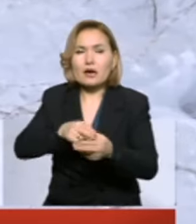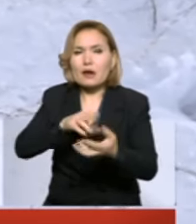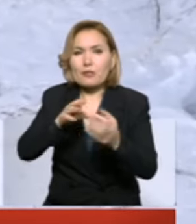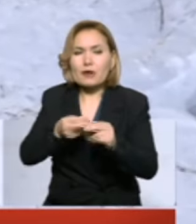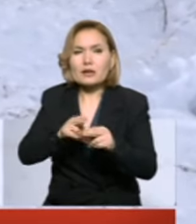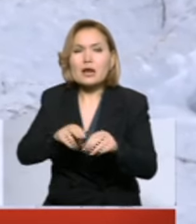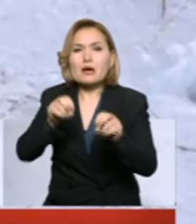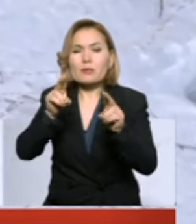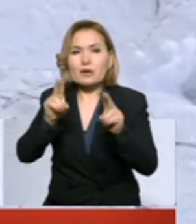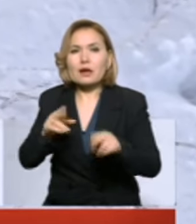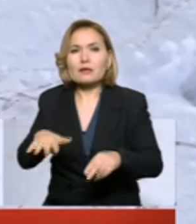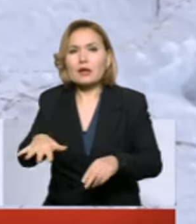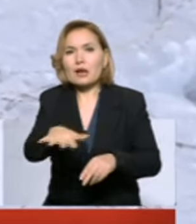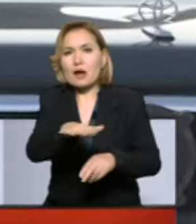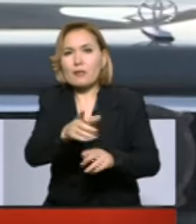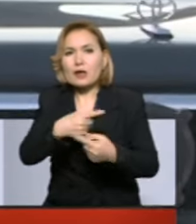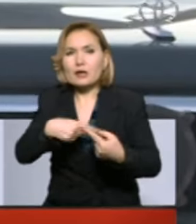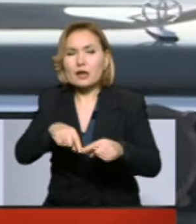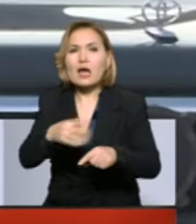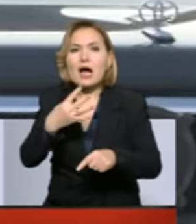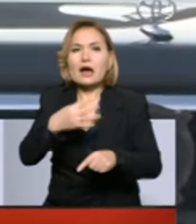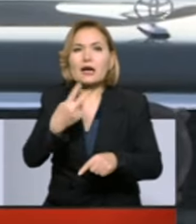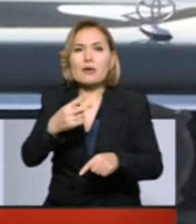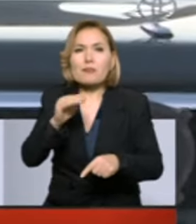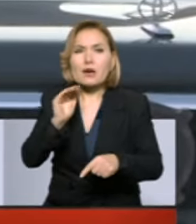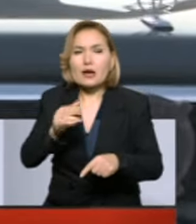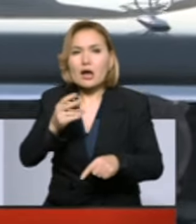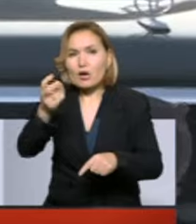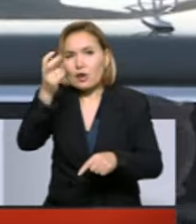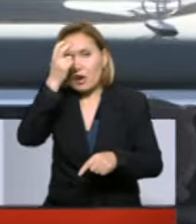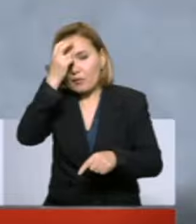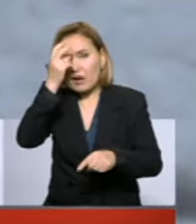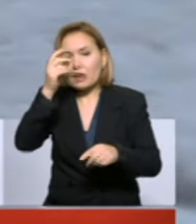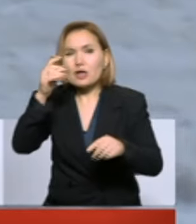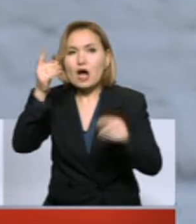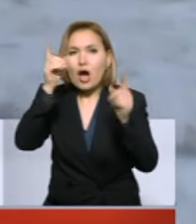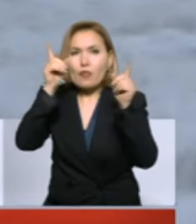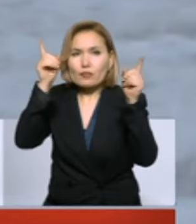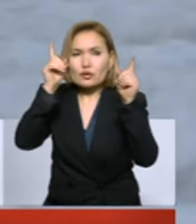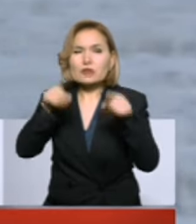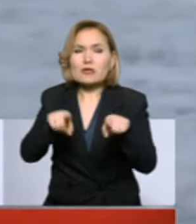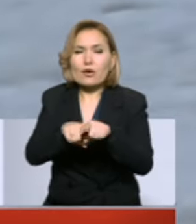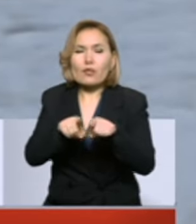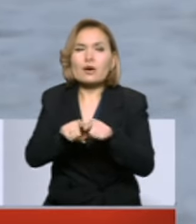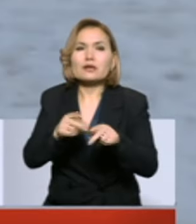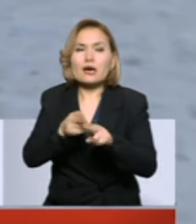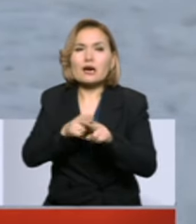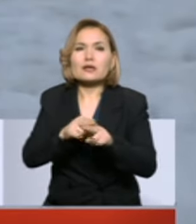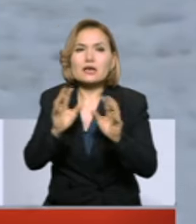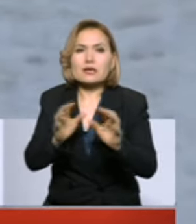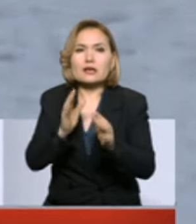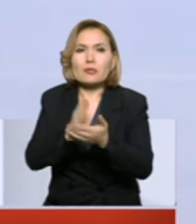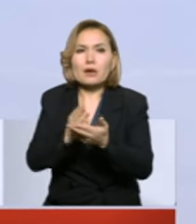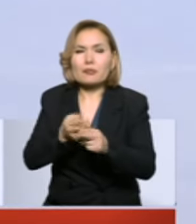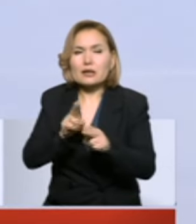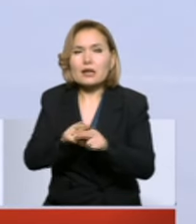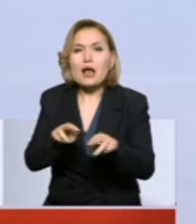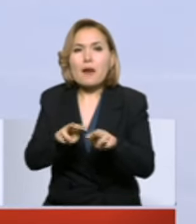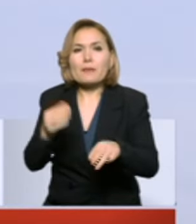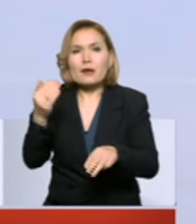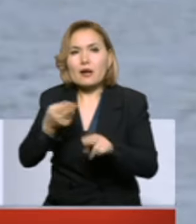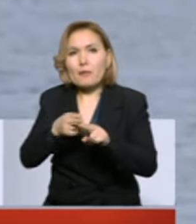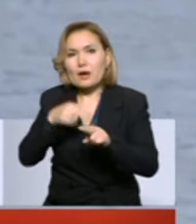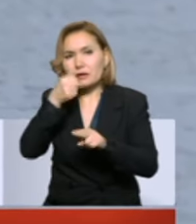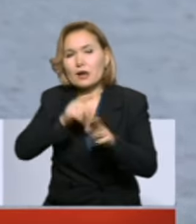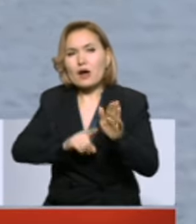Қазір Охотзоопром кәсіпорнында 42 мыңнан астам киік мүйізі сақтаулы тұр, деді кәсіпорын директоры. Сондай-ақ